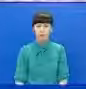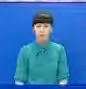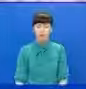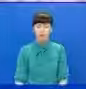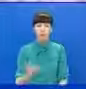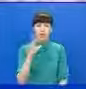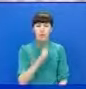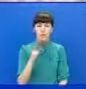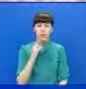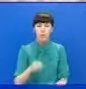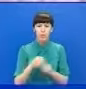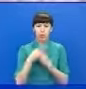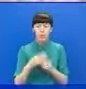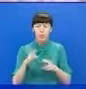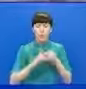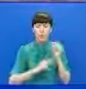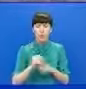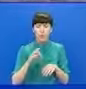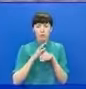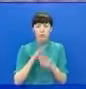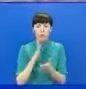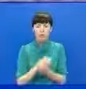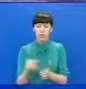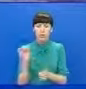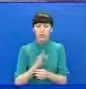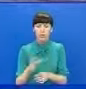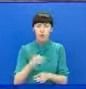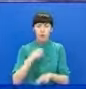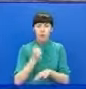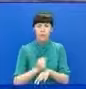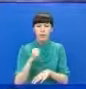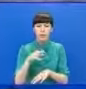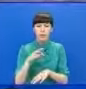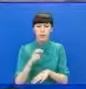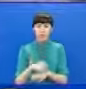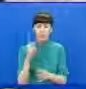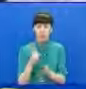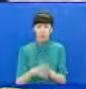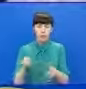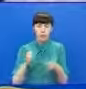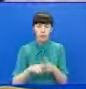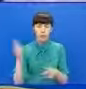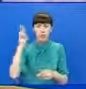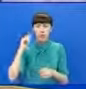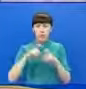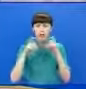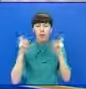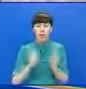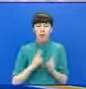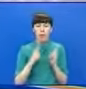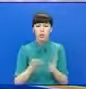Жалпы ауданда бел 15 нысанның құрылысы жүріп жатыр. Сонымен қатар облыс әкімі Бейбіт Атамқұловтың тапсырмасына орай білім ошақтарына апаратын